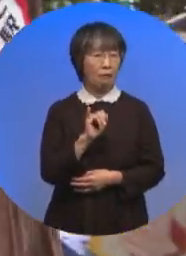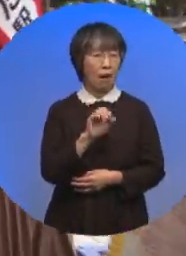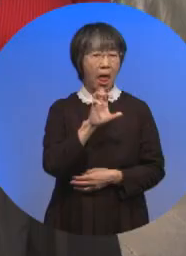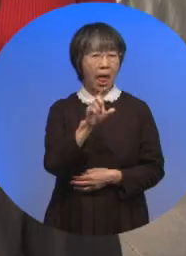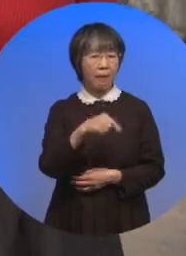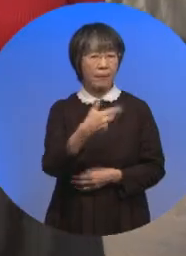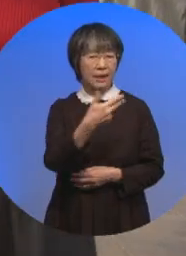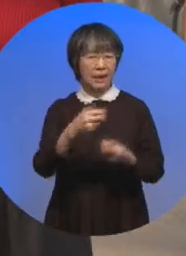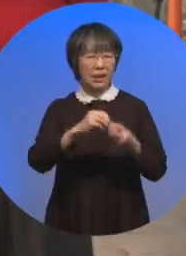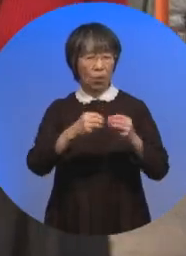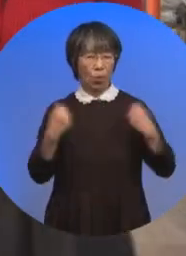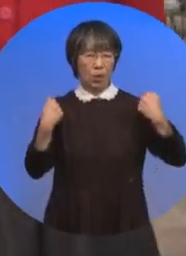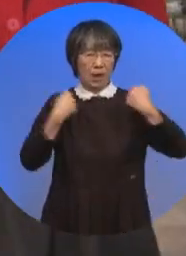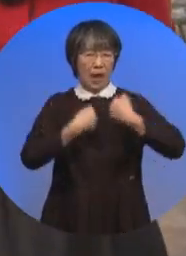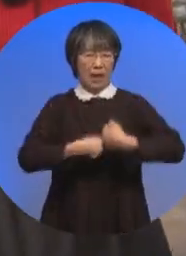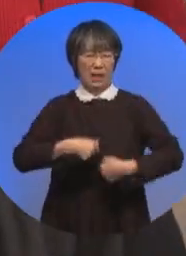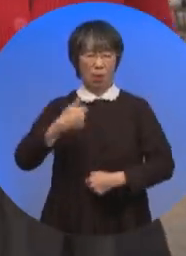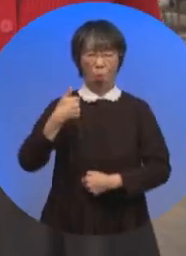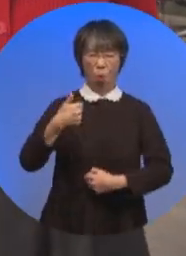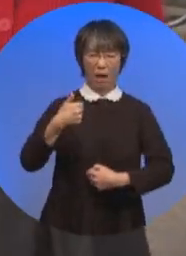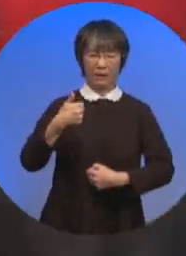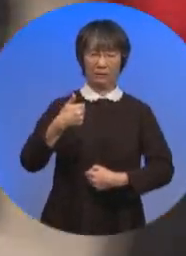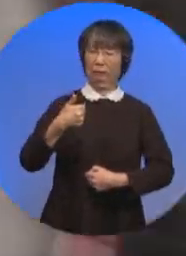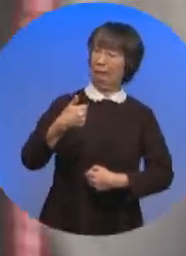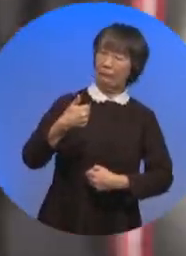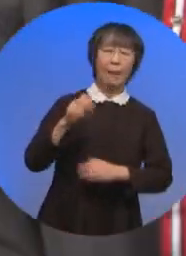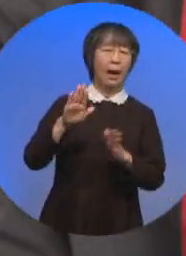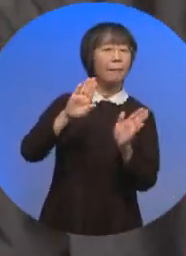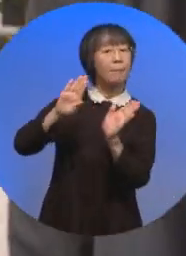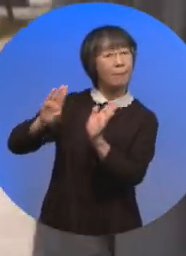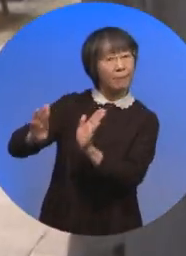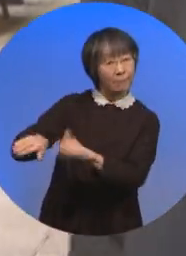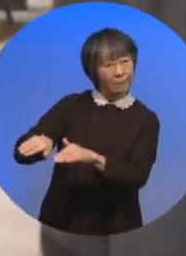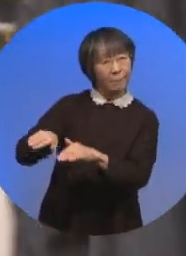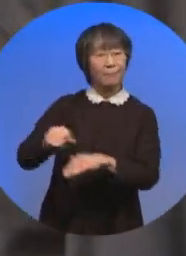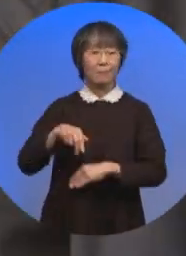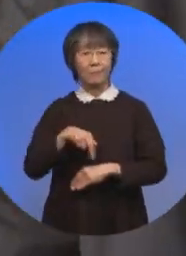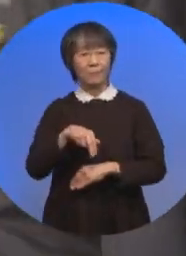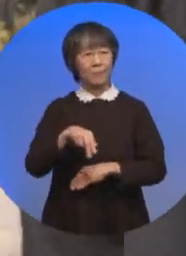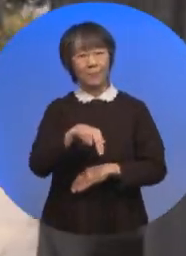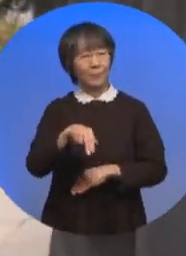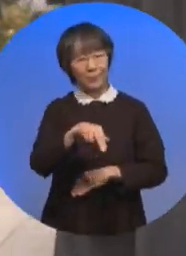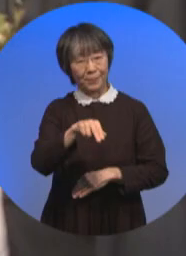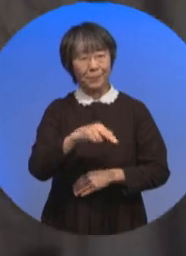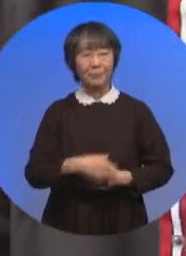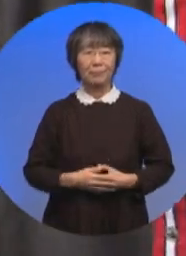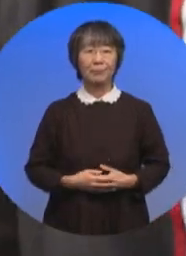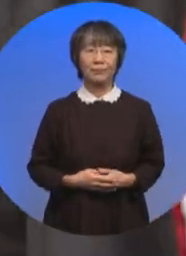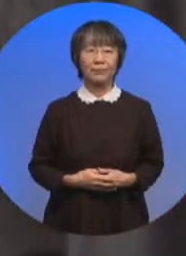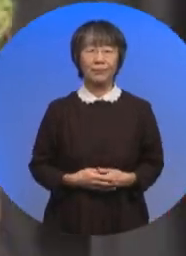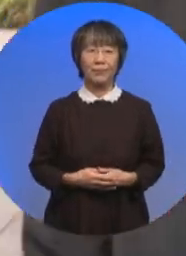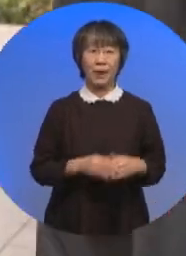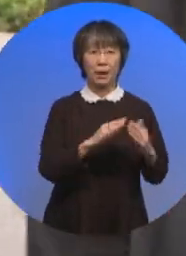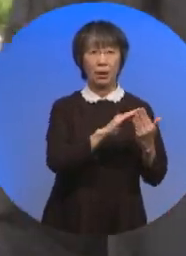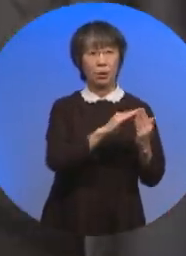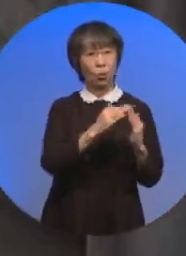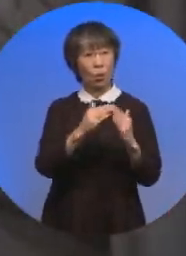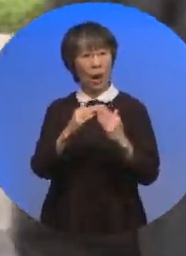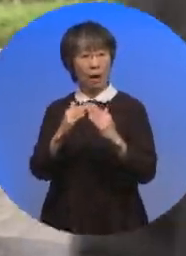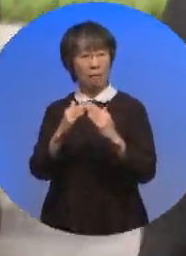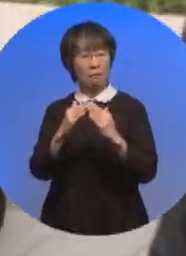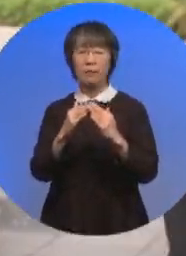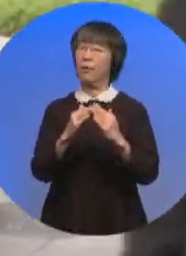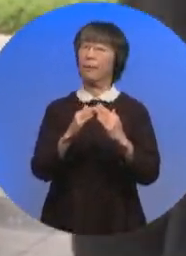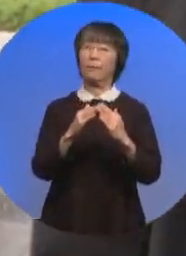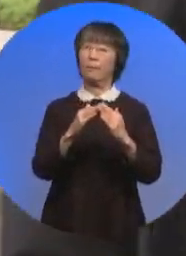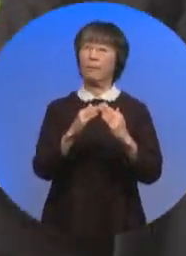ましたが、そこは気にせず吹田愛を語りながら街ブラ再開。 はい、こう都会すぎず、うん、緑もたくさんあ